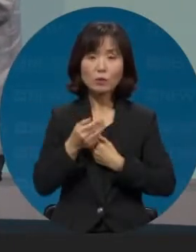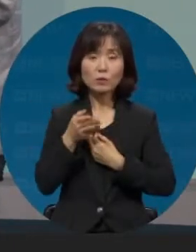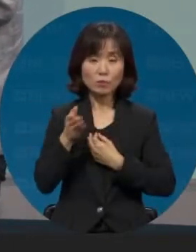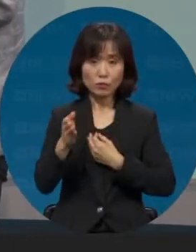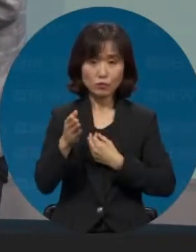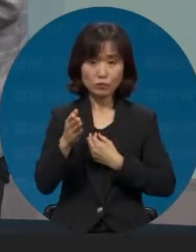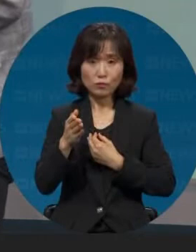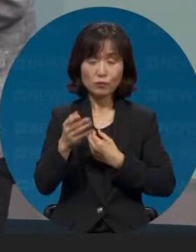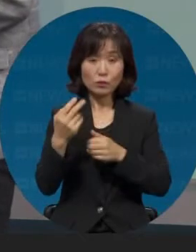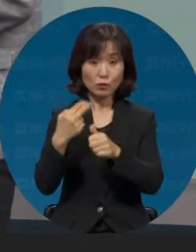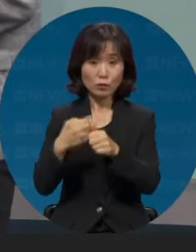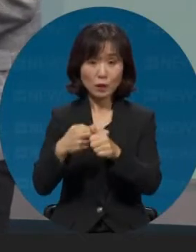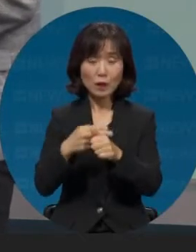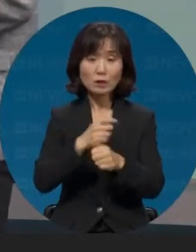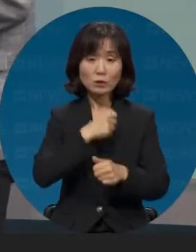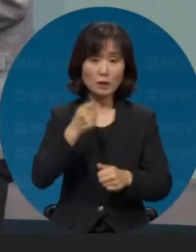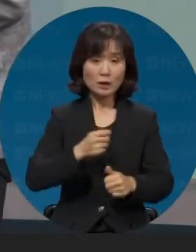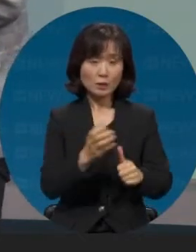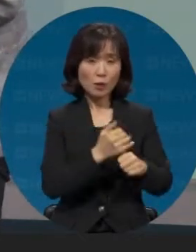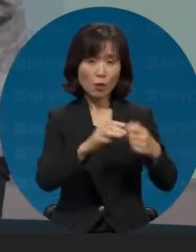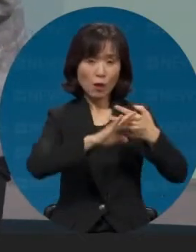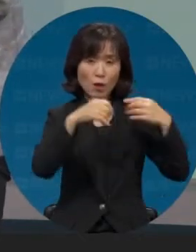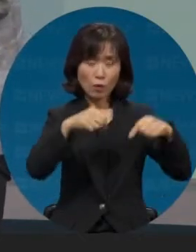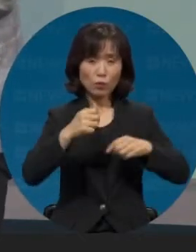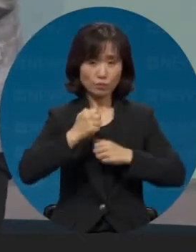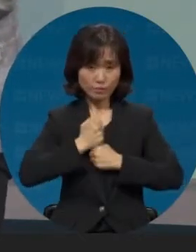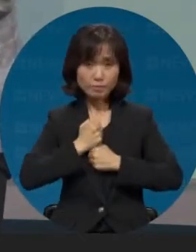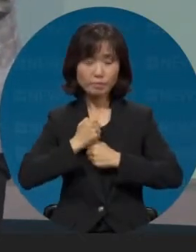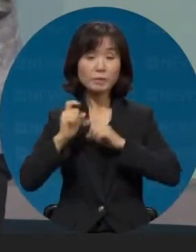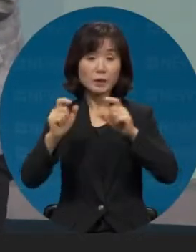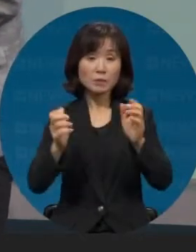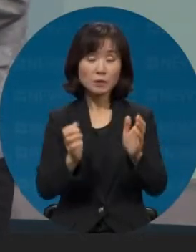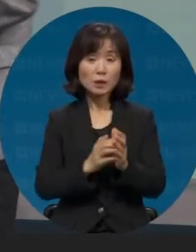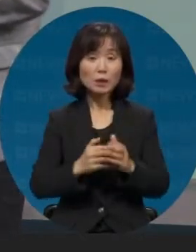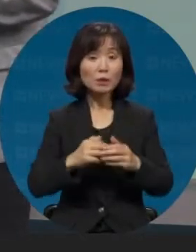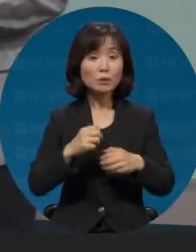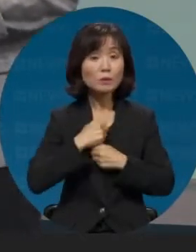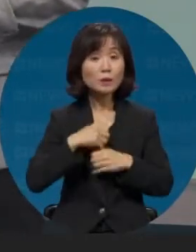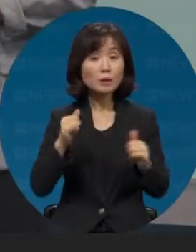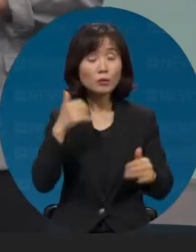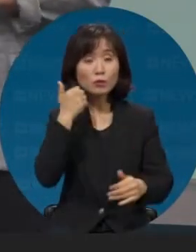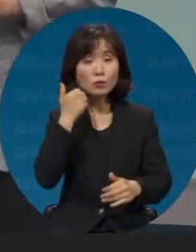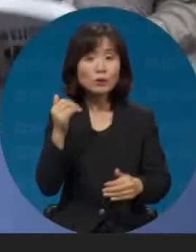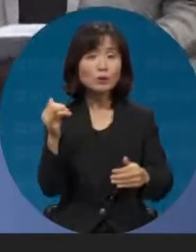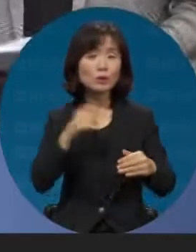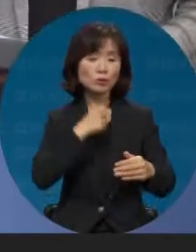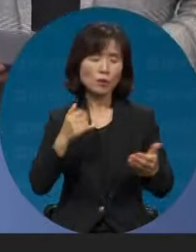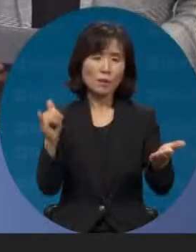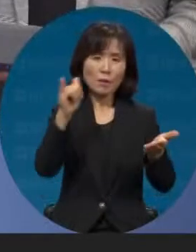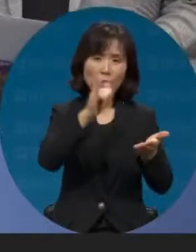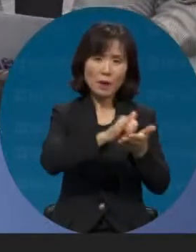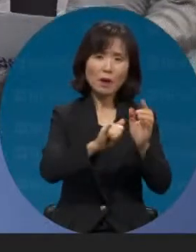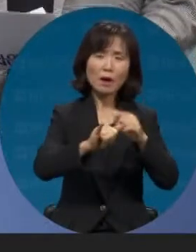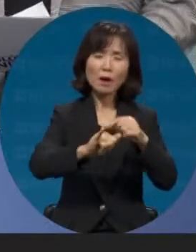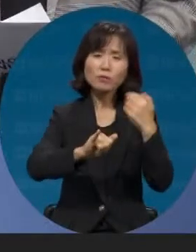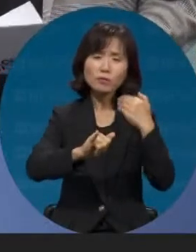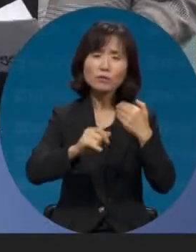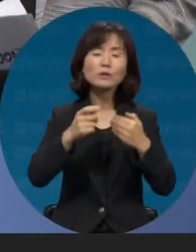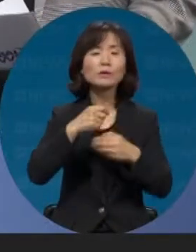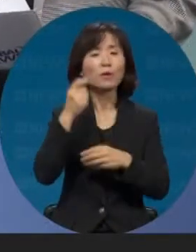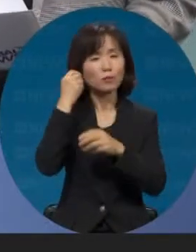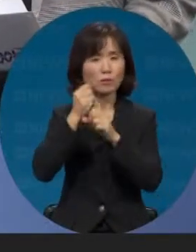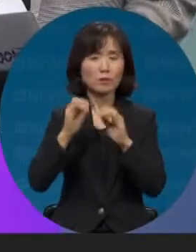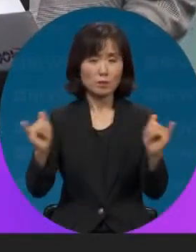교수가 이 중국의 납치 그리 주의하라고 병고 한건데요 이 조심해야 할 사람들은 중국으로 가는 연구자 드립니다 실제로